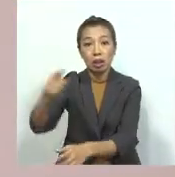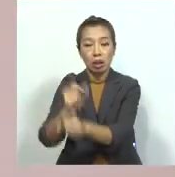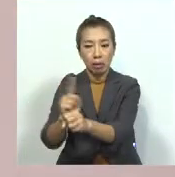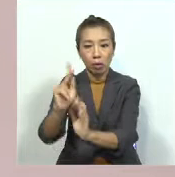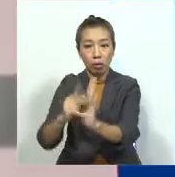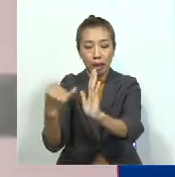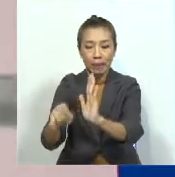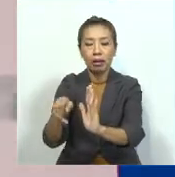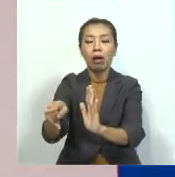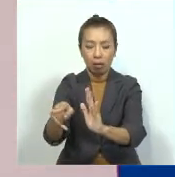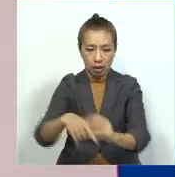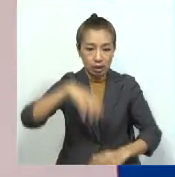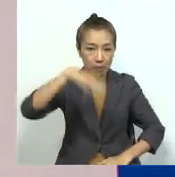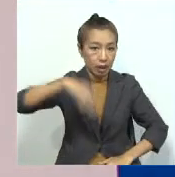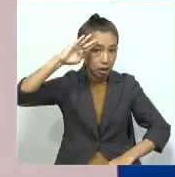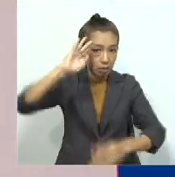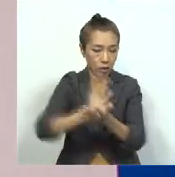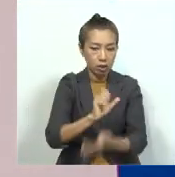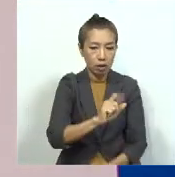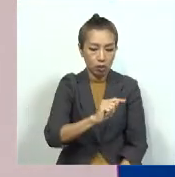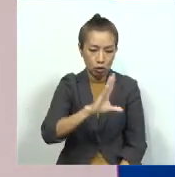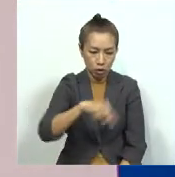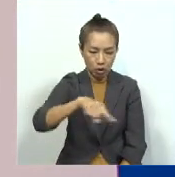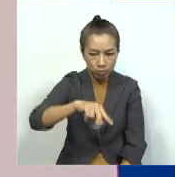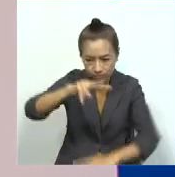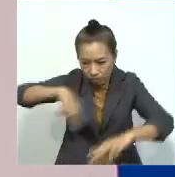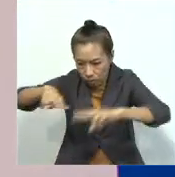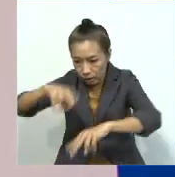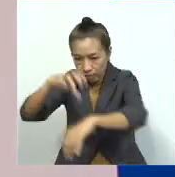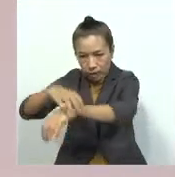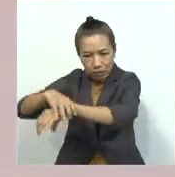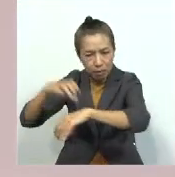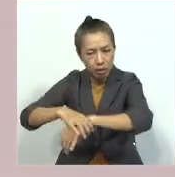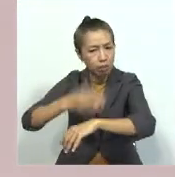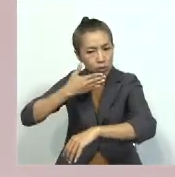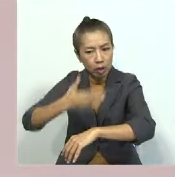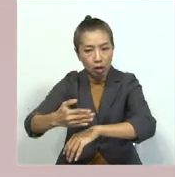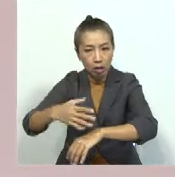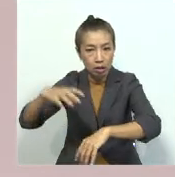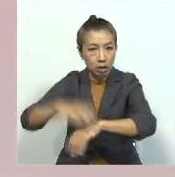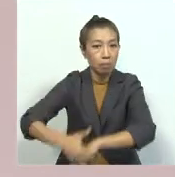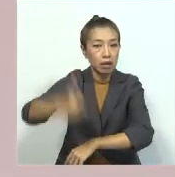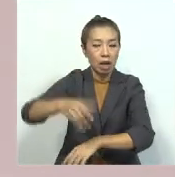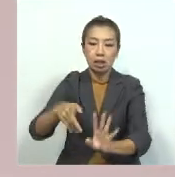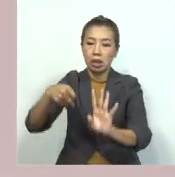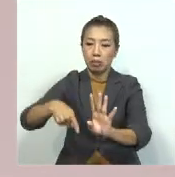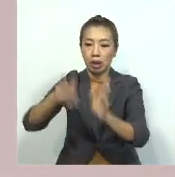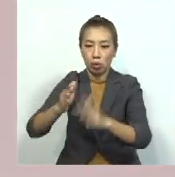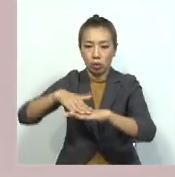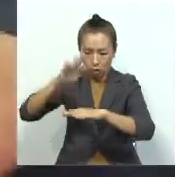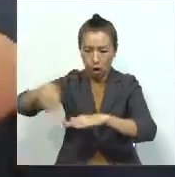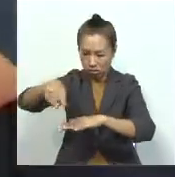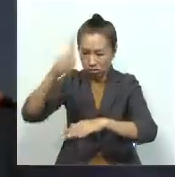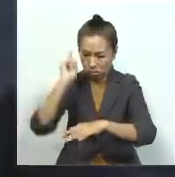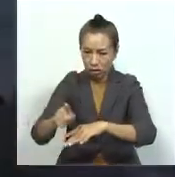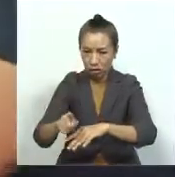ทำผิดกฎหมายสำนักงานตำรวจแห่งชาติได้กวดขันจับกุมผู้กระทำผิดอย่างต่อเนื่องกวาดล้างไปแล้วกว่า 4,000 คนผลักดันให้มี